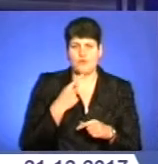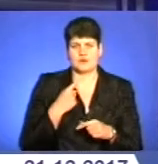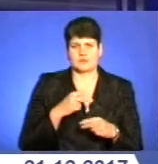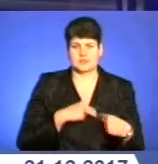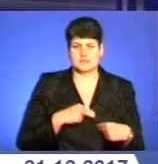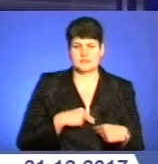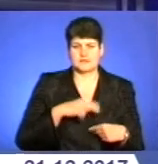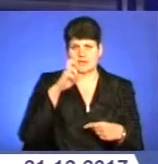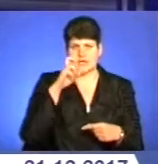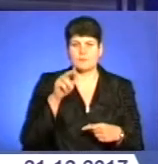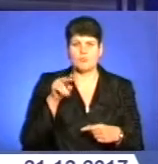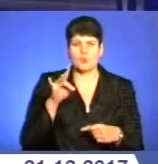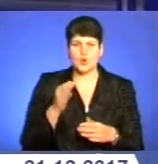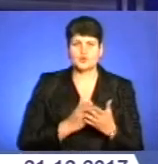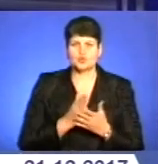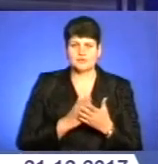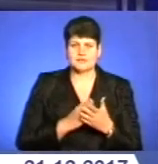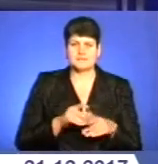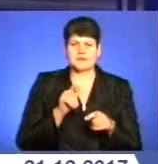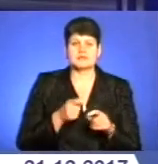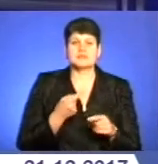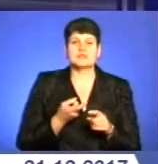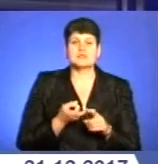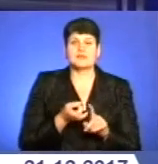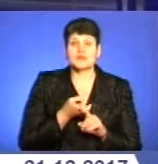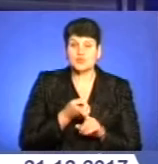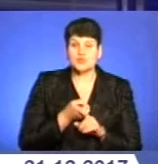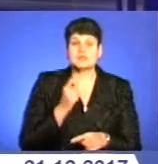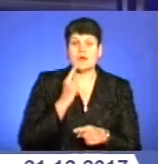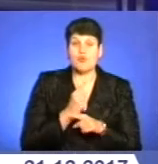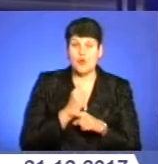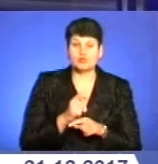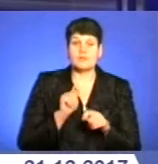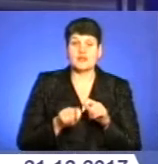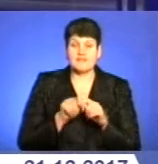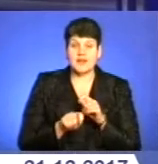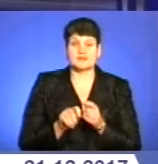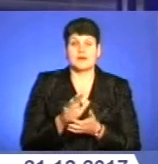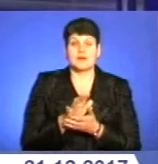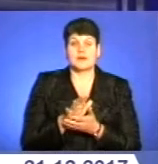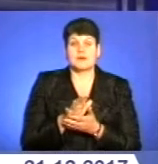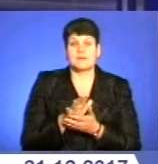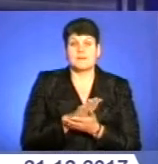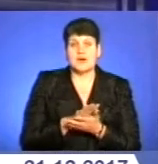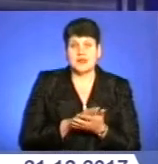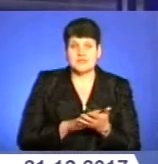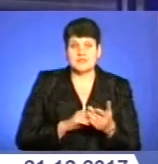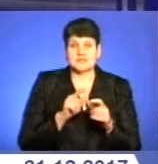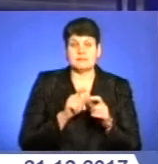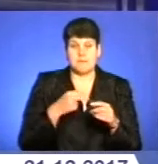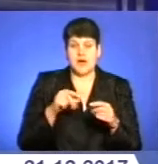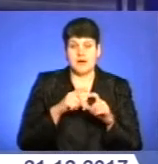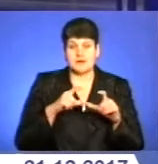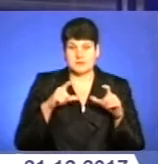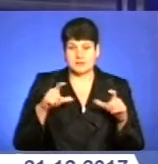Держпродспоживслужби. Однак через мораторій на перевірки інспектувати магазини без заяви від покупця не мають права. Подробиці